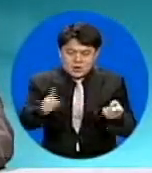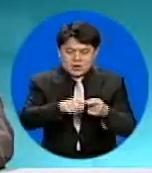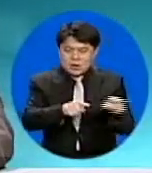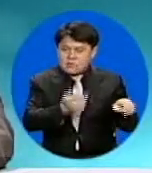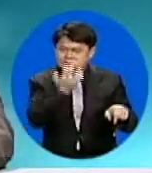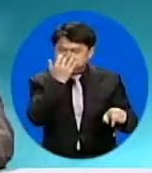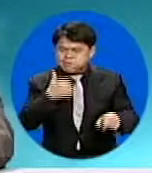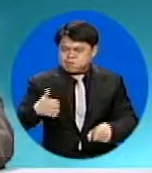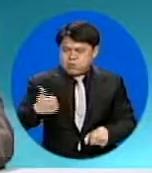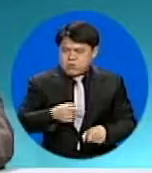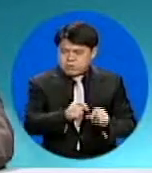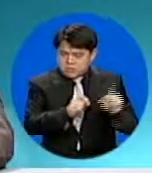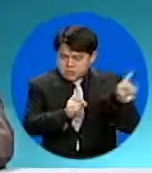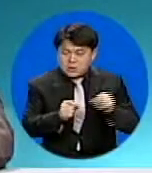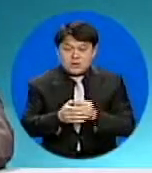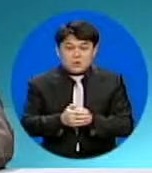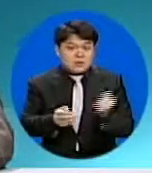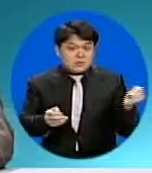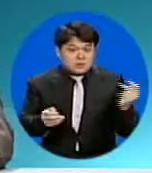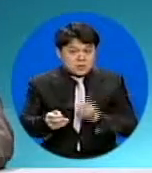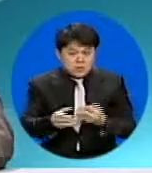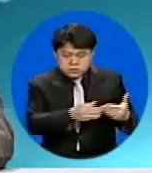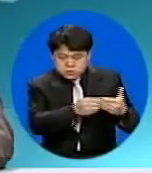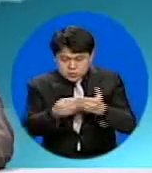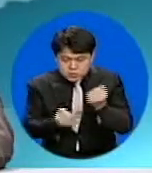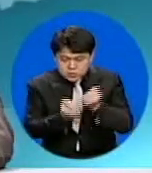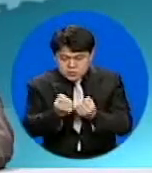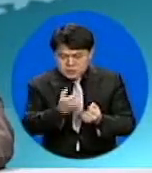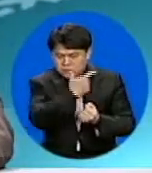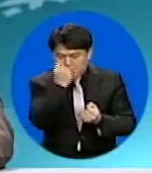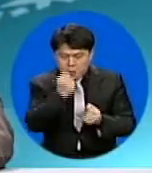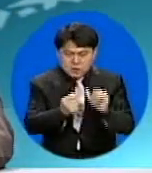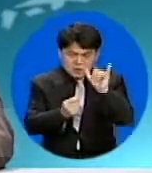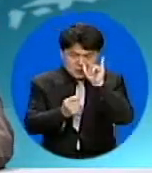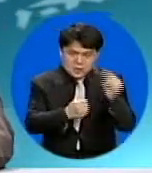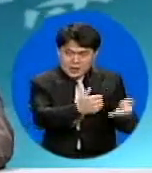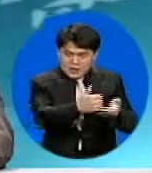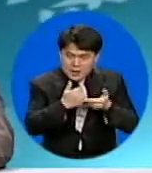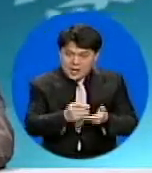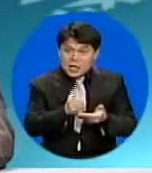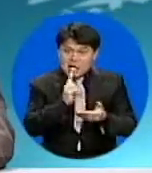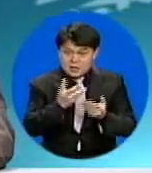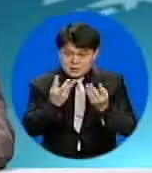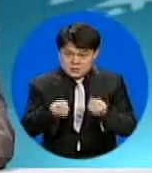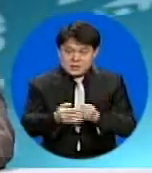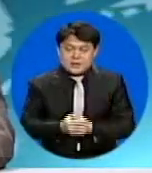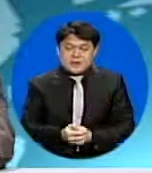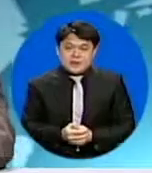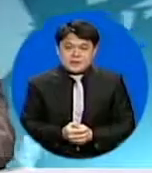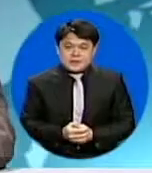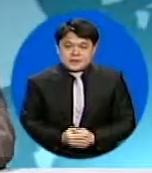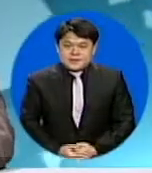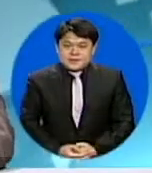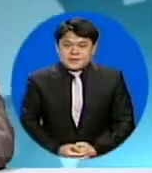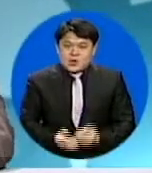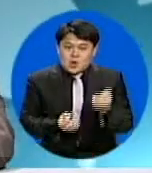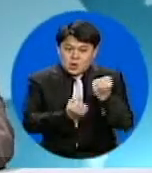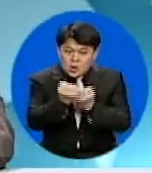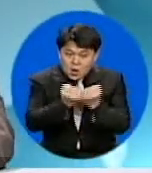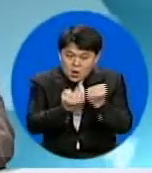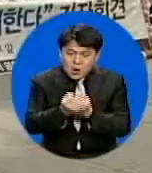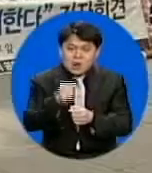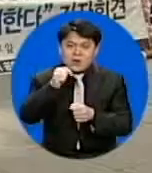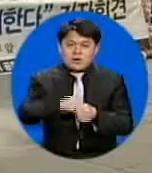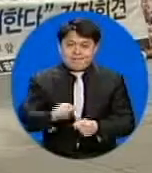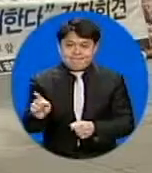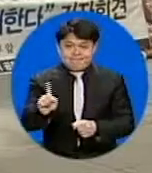모르는 경우도 상당히 좀 많고 이 그 안내에 대해서도 좀 부족한 점이 많다 이런 지금 지적들이 계속해서 나오고 있는데 이 소명을 하기